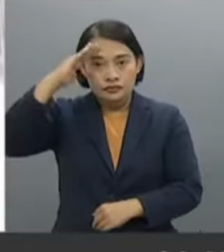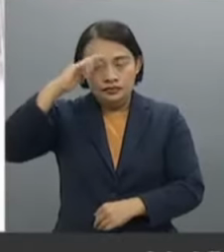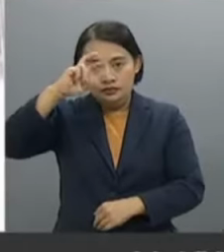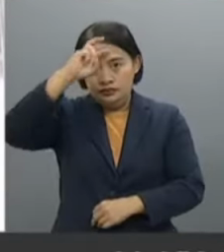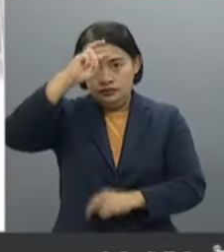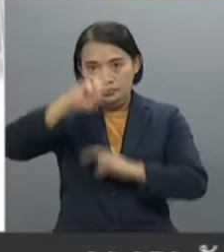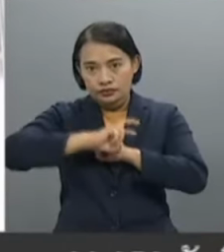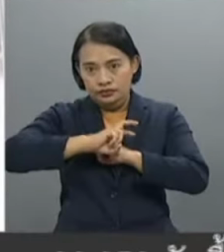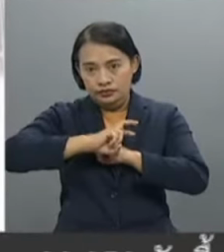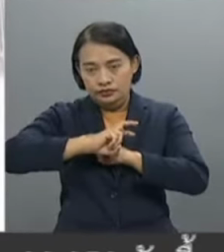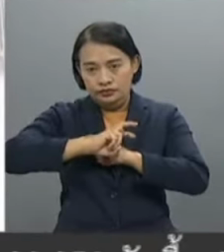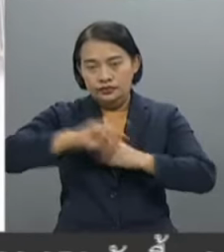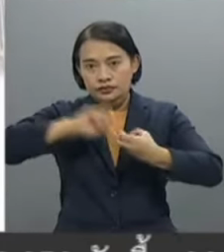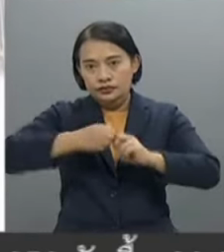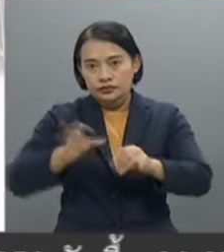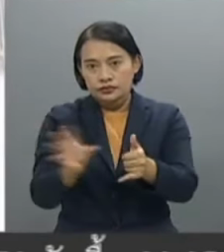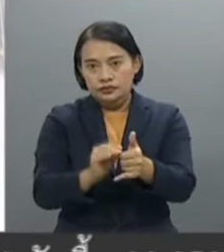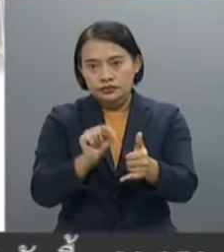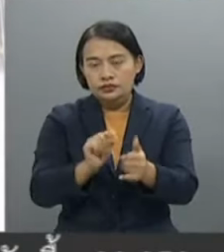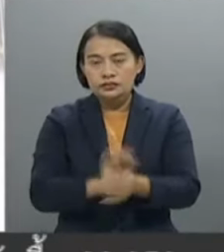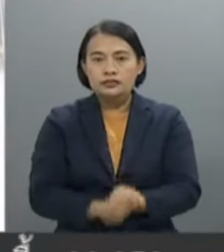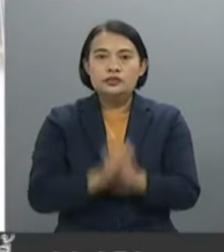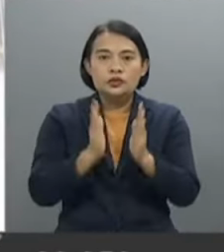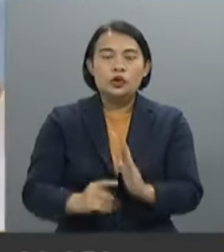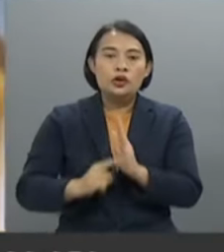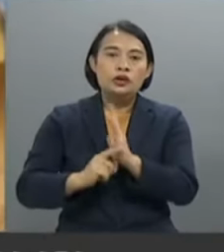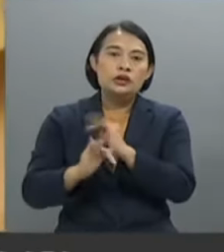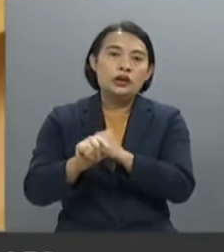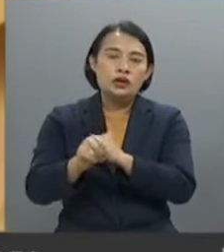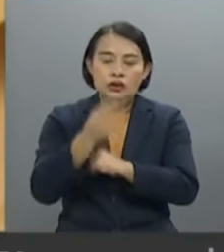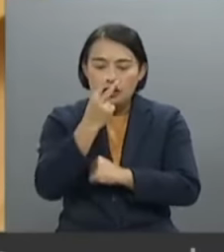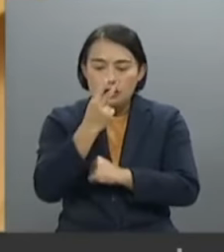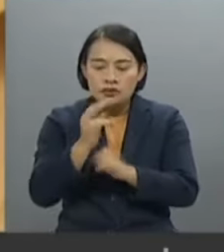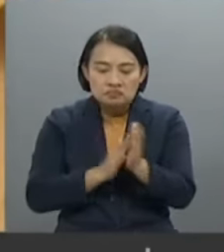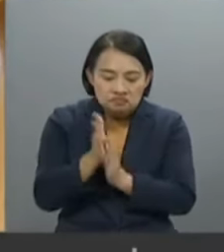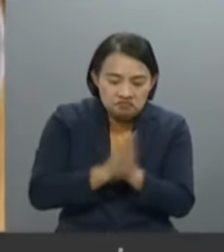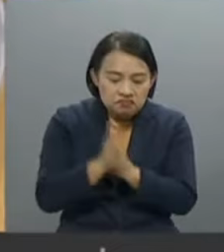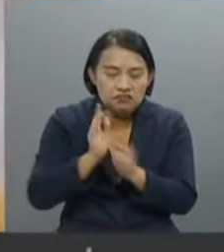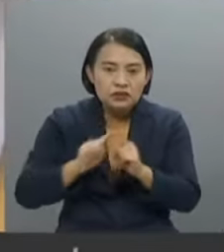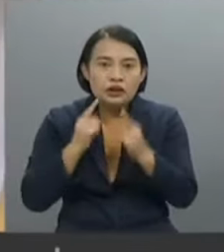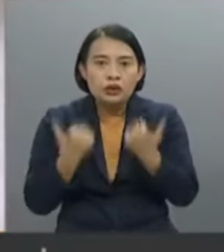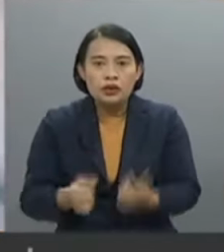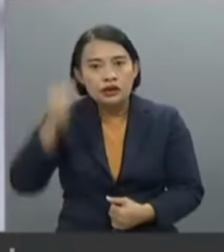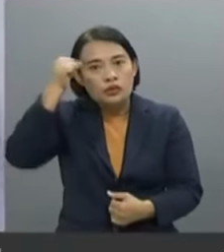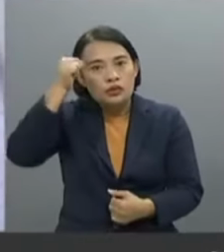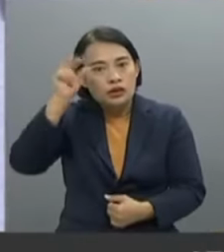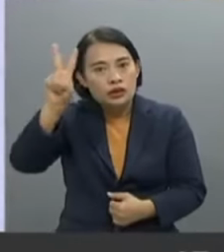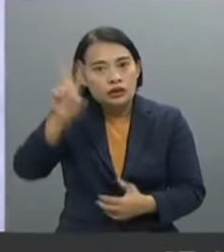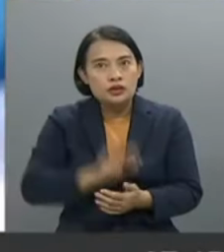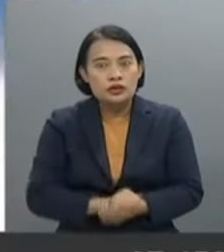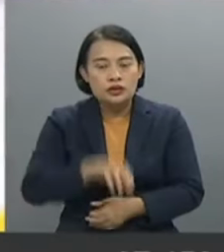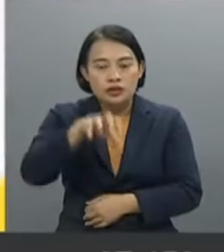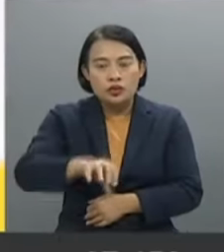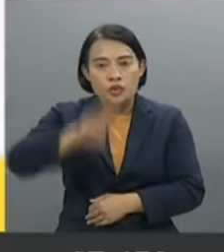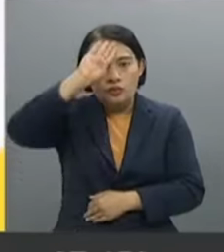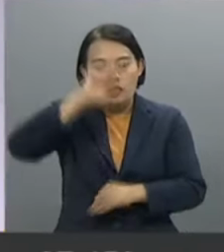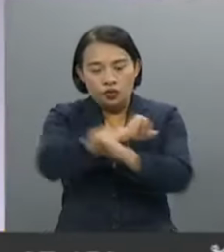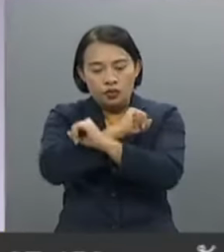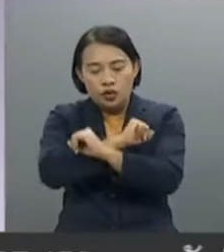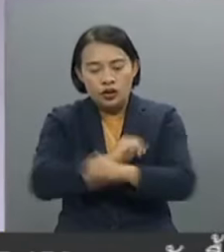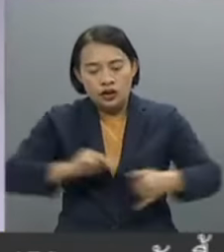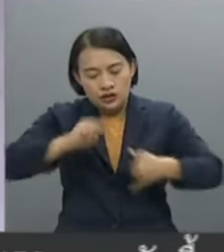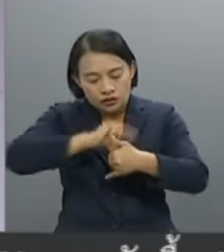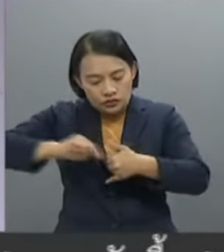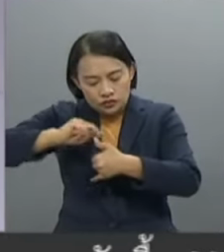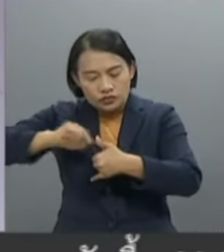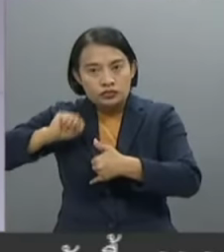องค่ะมีความตื่นตัวแล้วก็สะท้อนได้จากวันนี้นะคะที่เป็นวันที่2ซึ่งกรมควบคุมโรคนั้นได้ตรวจเชิงรุกหาเชื้อโควิดเพื่อเ